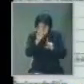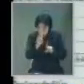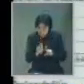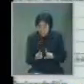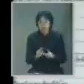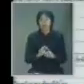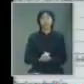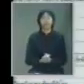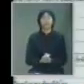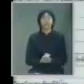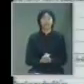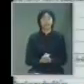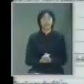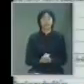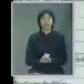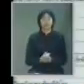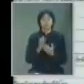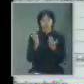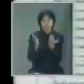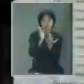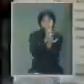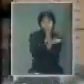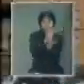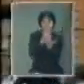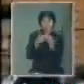ลองดูใบต่อไปไหมครับเจ้าหน้าที่ครับ